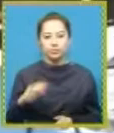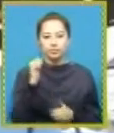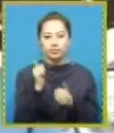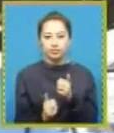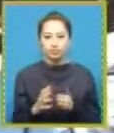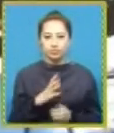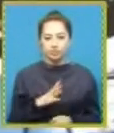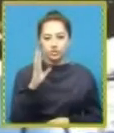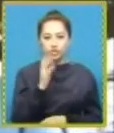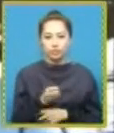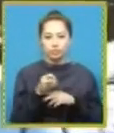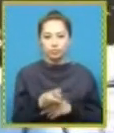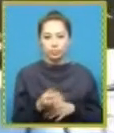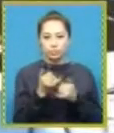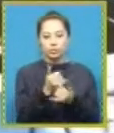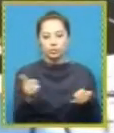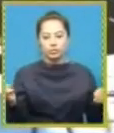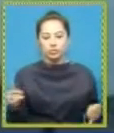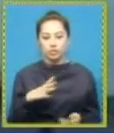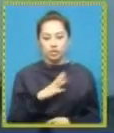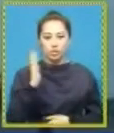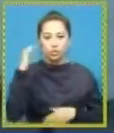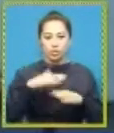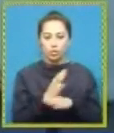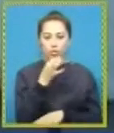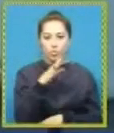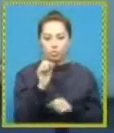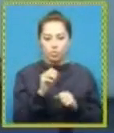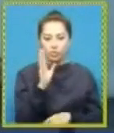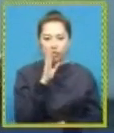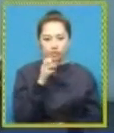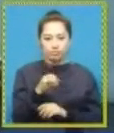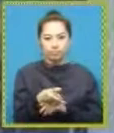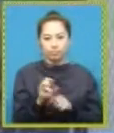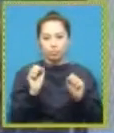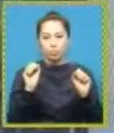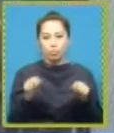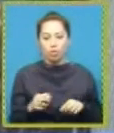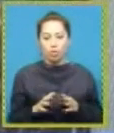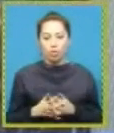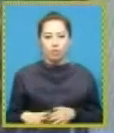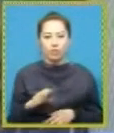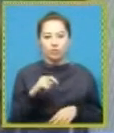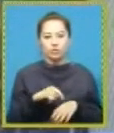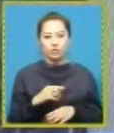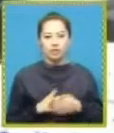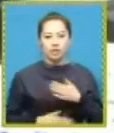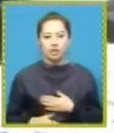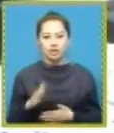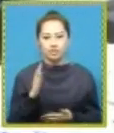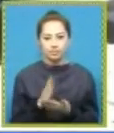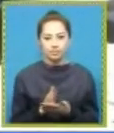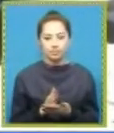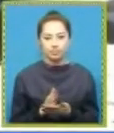дейін жеткізілген, күні-түні үздіксіз ағады. Игілікті іске ауыл жұртшылығы дән риза. Біздің ауылда да